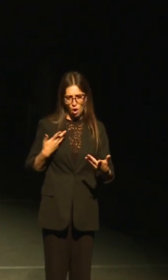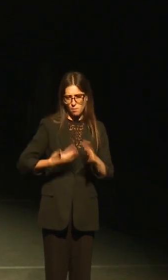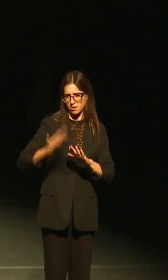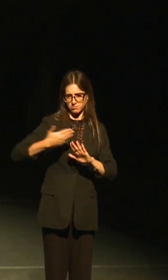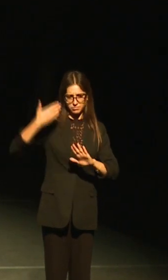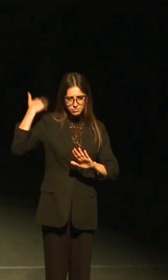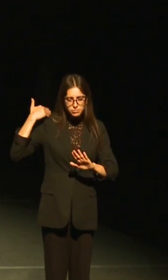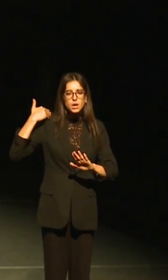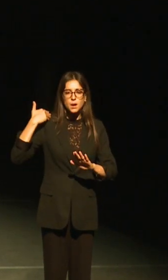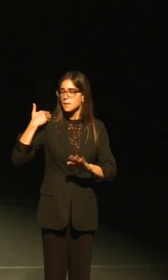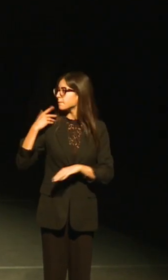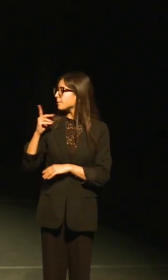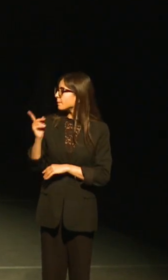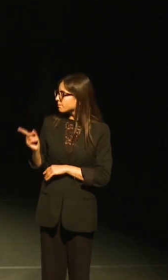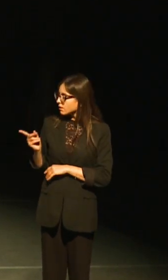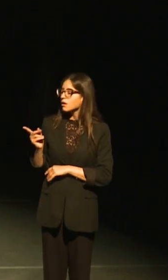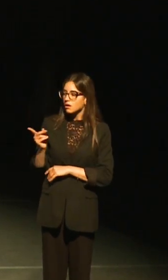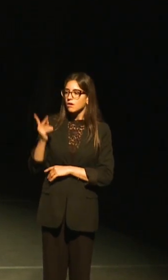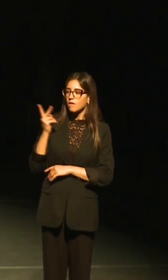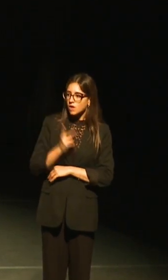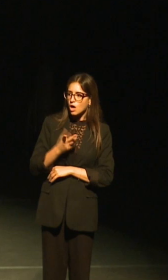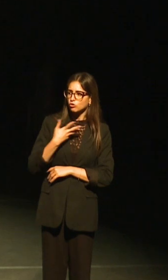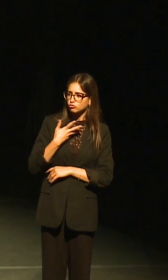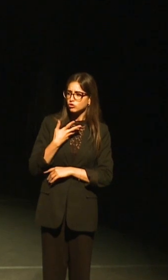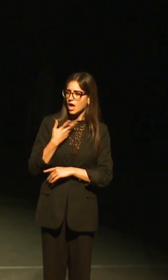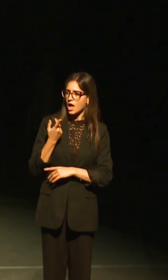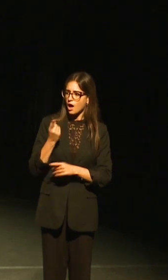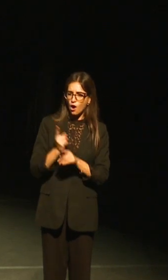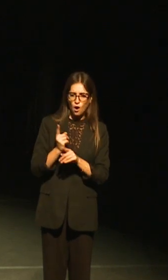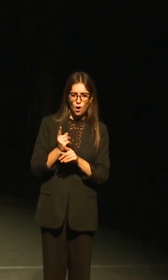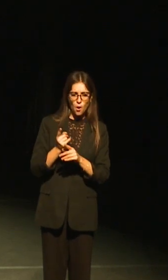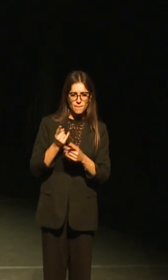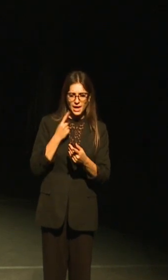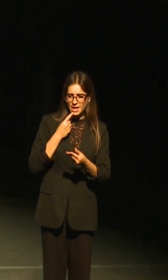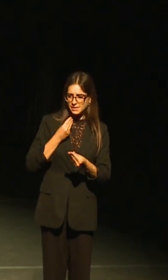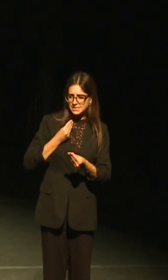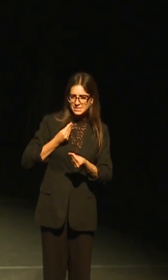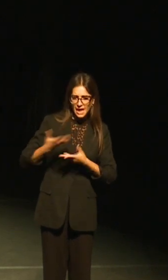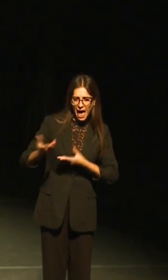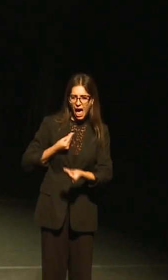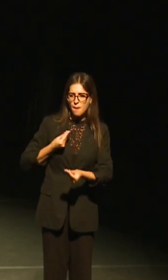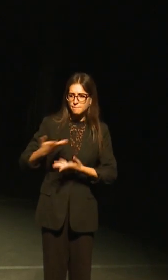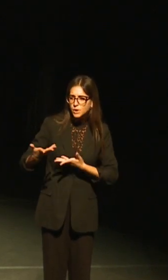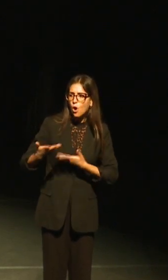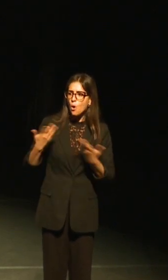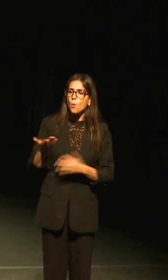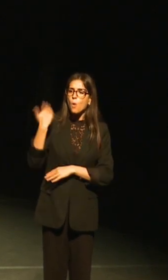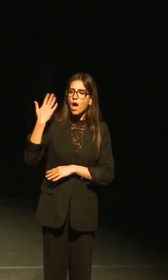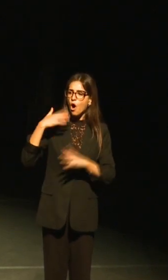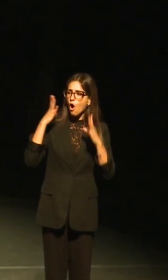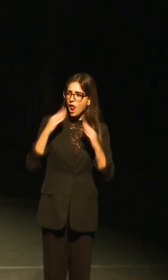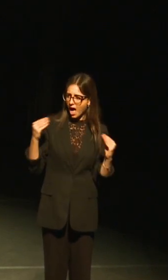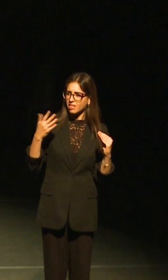anni di convivenza con confermate con uno scambio di raccomandata con avviso ricevuta quando in Olanda